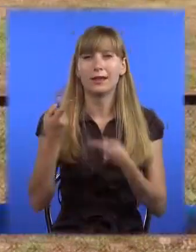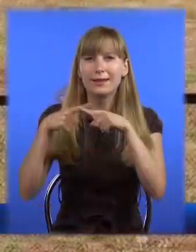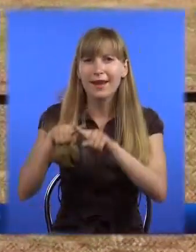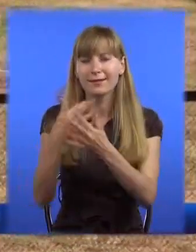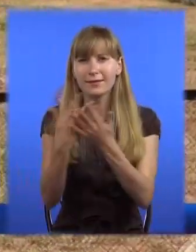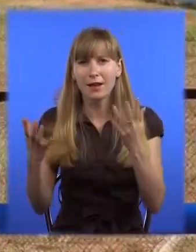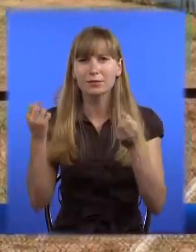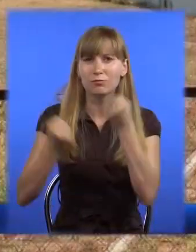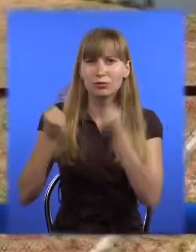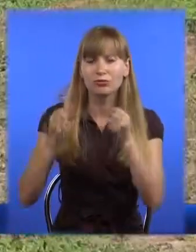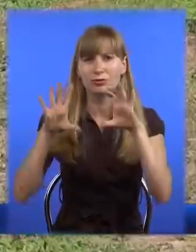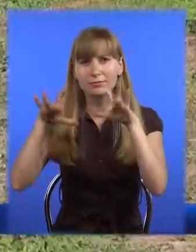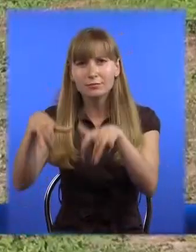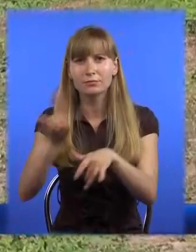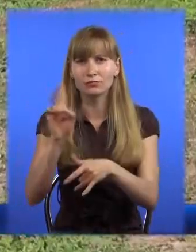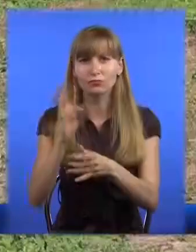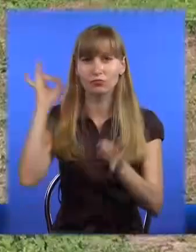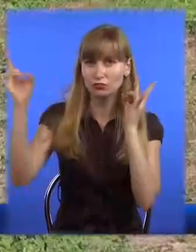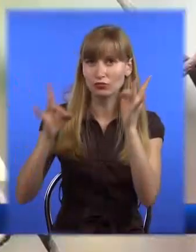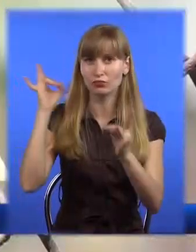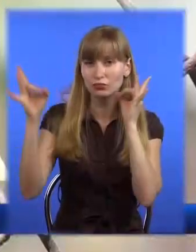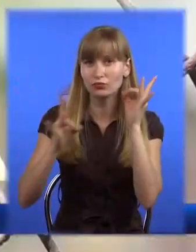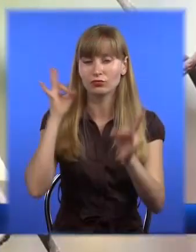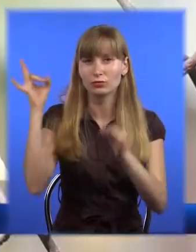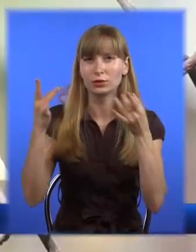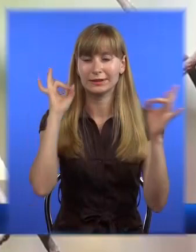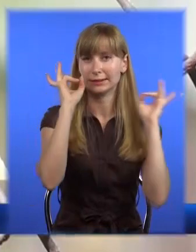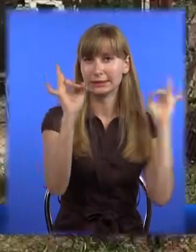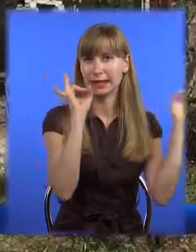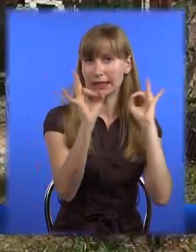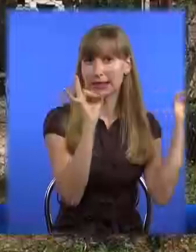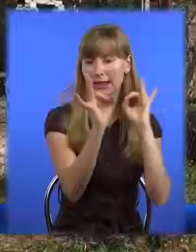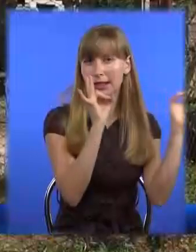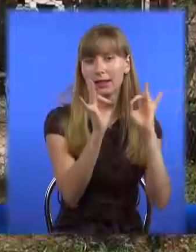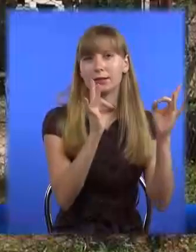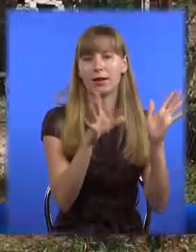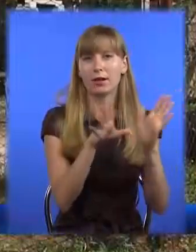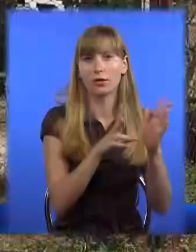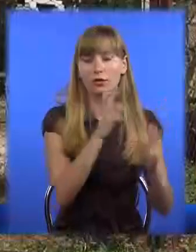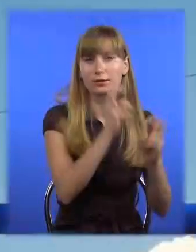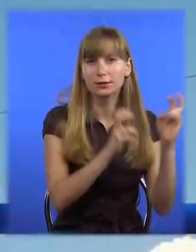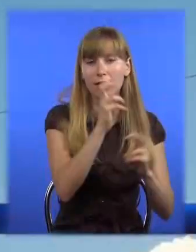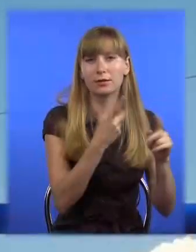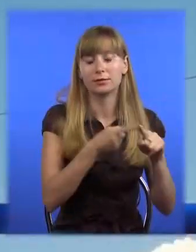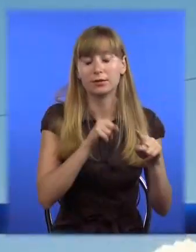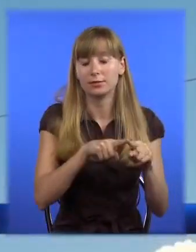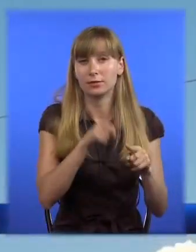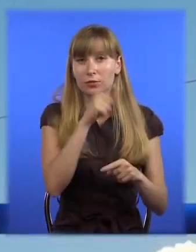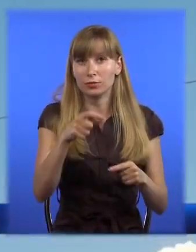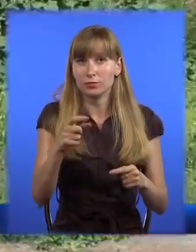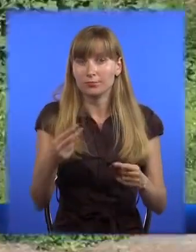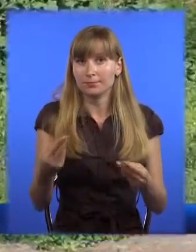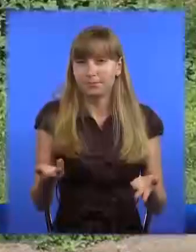гуркіт авто та сільгосптехніки, який нерідко супроводжує багатоденний акомпанемент – сирени електричної підстанції. Це їхня